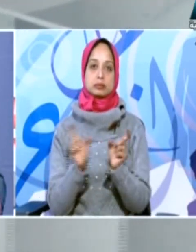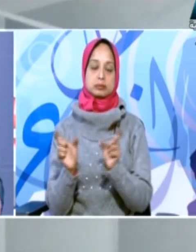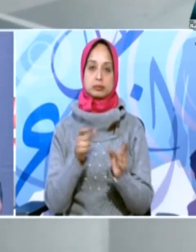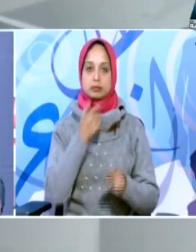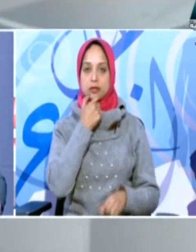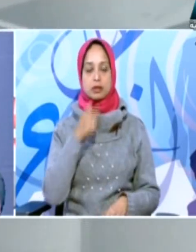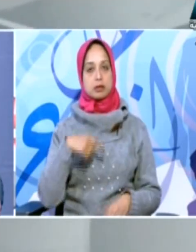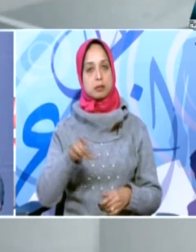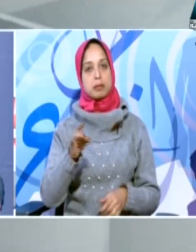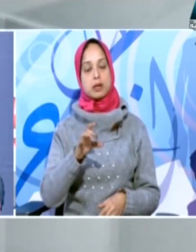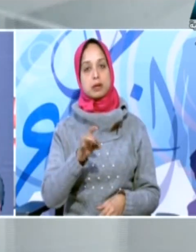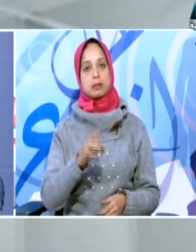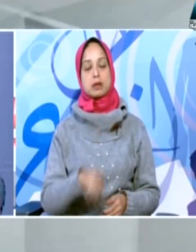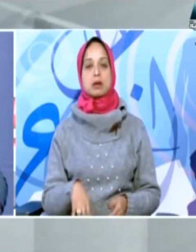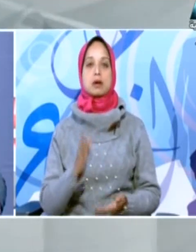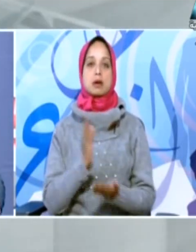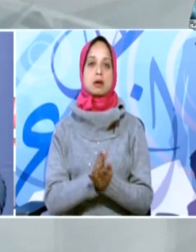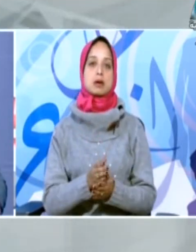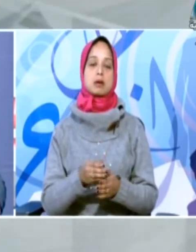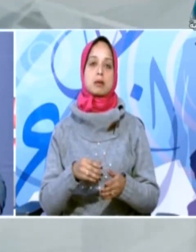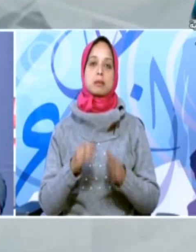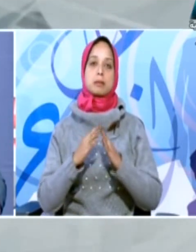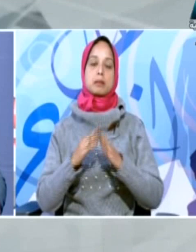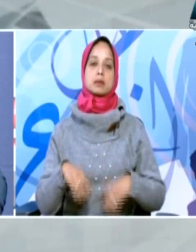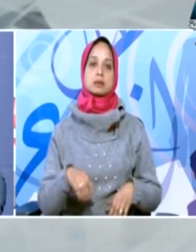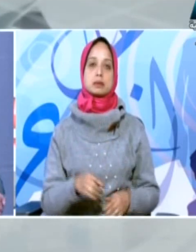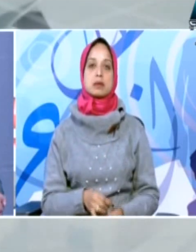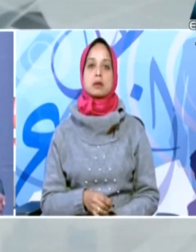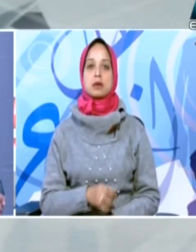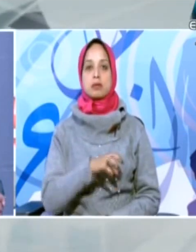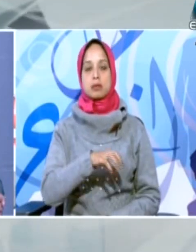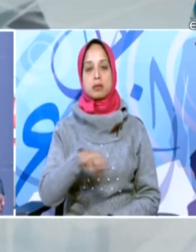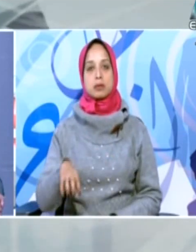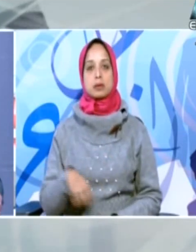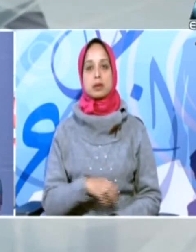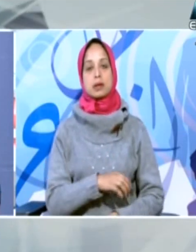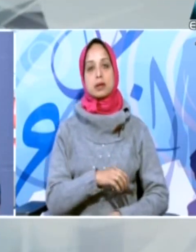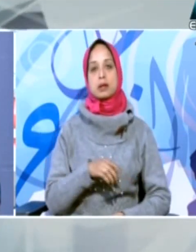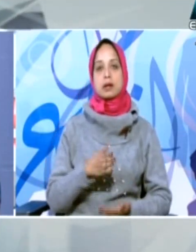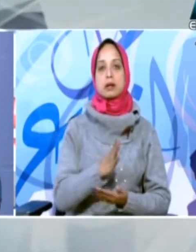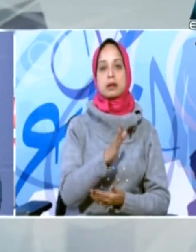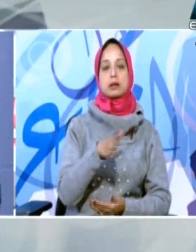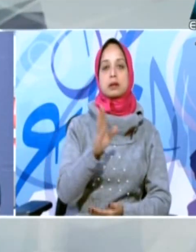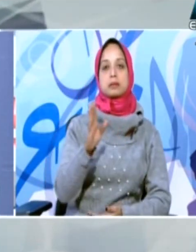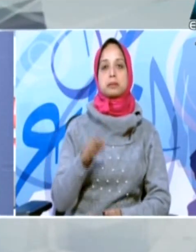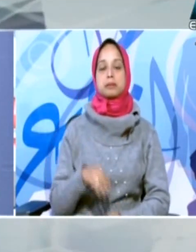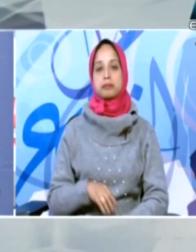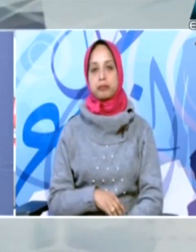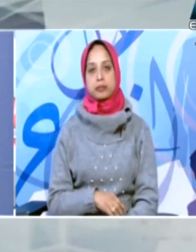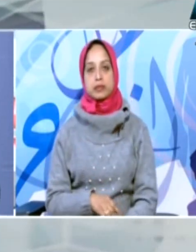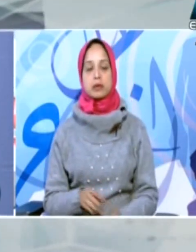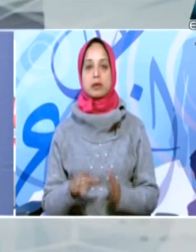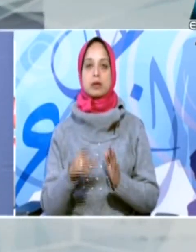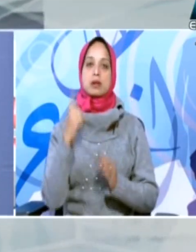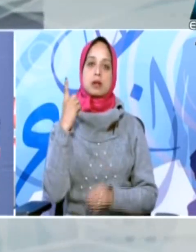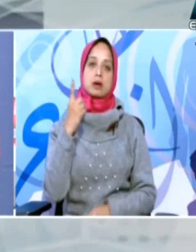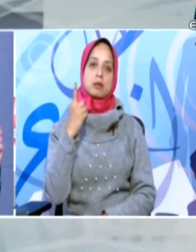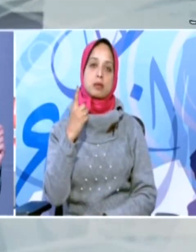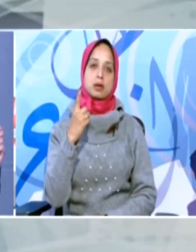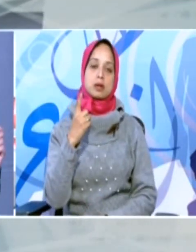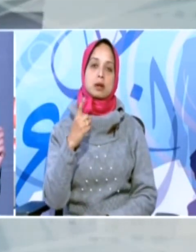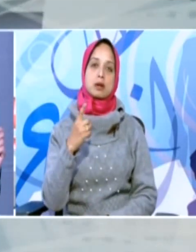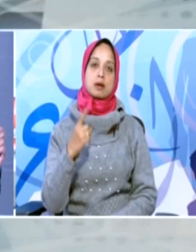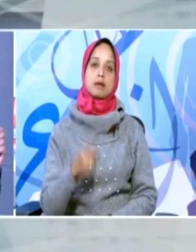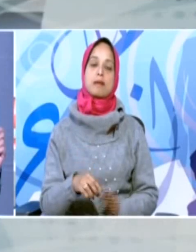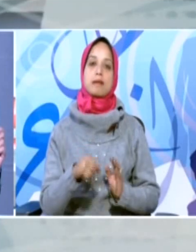المعاهدات الخارجية، حق مصر في اعادة الجيش للسودان. انا حددتها معاكم طبعا، وقلنا ايه؟ التحفظ الاولاني اللي هو في